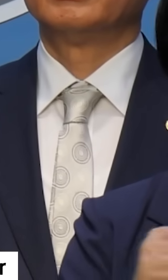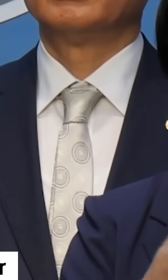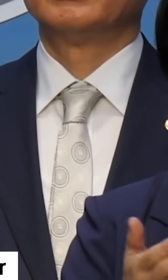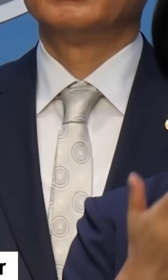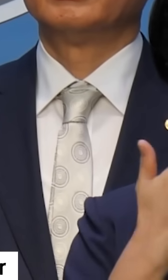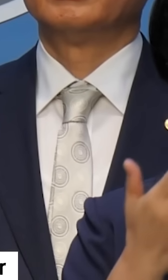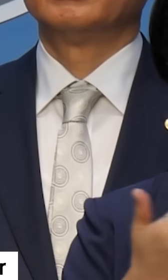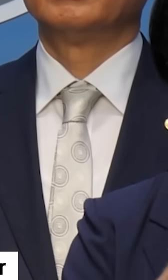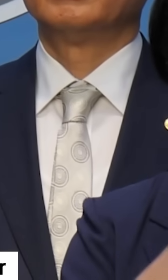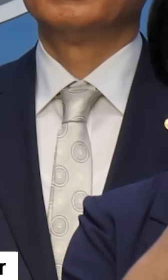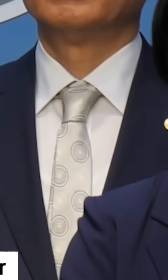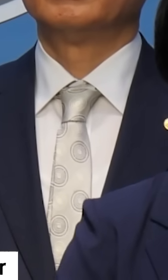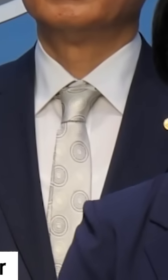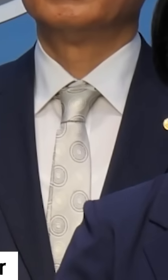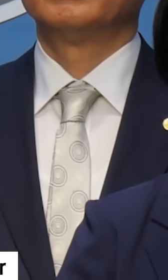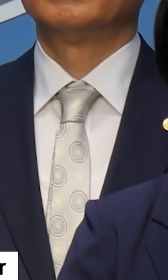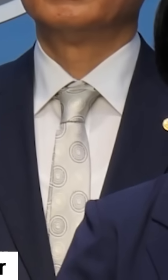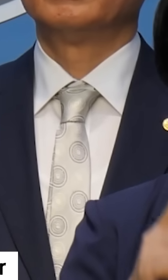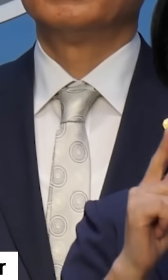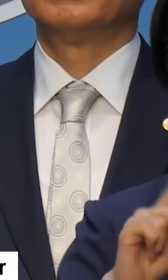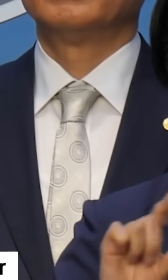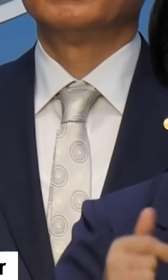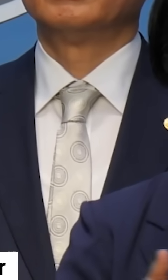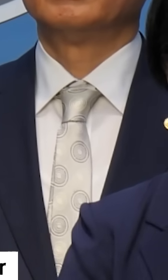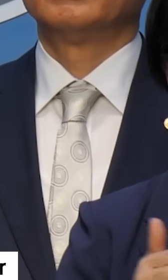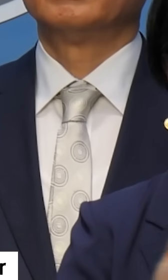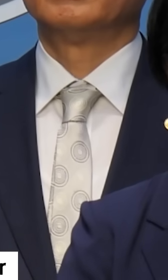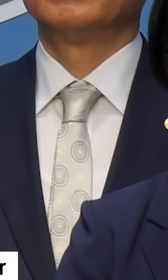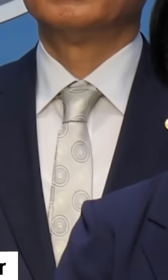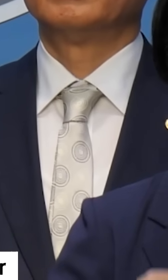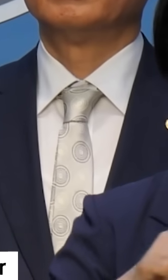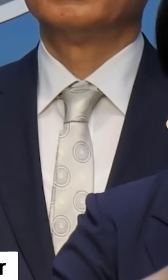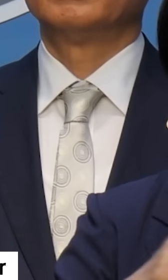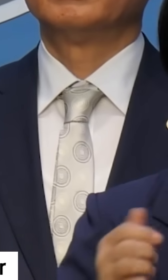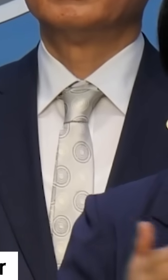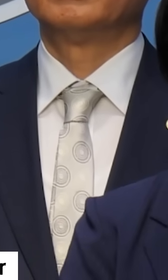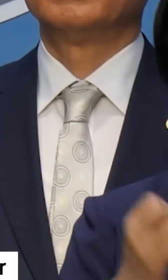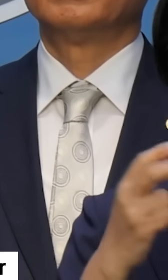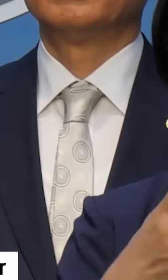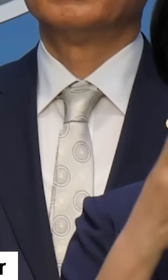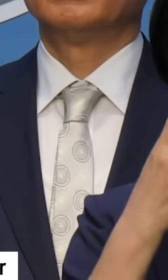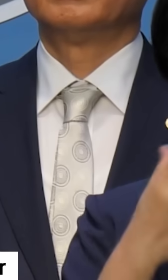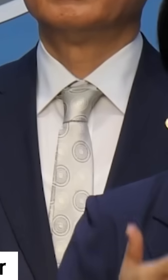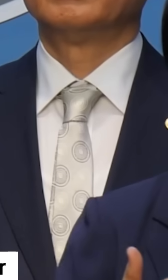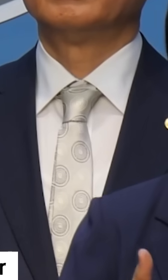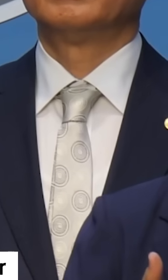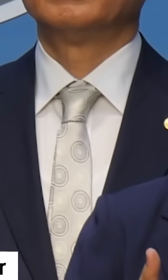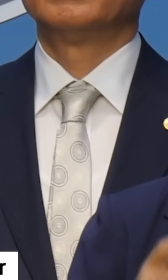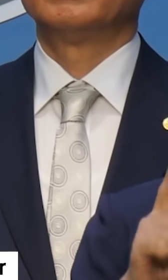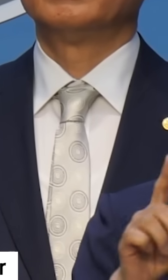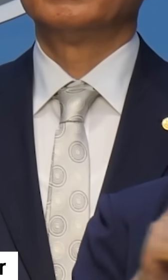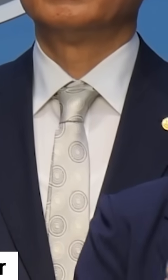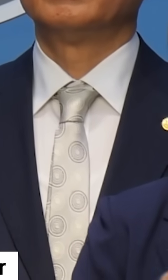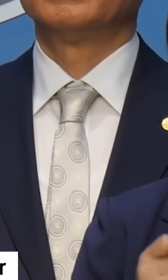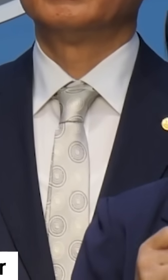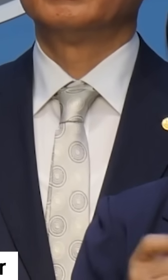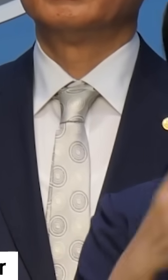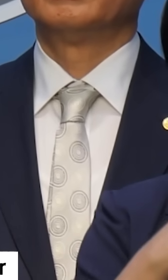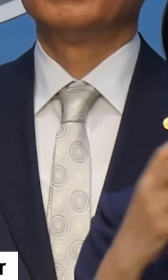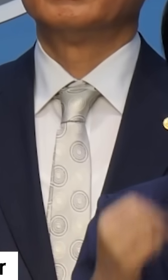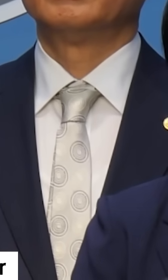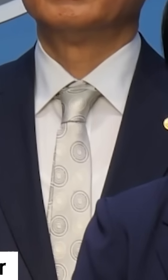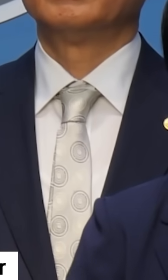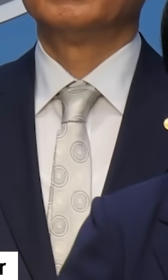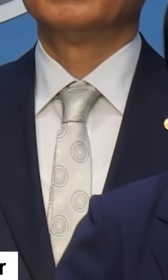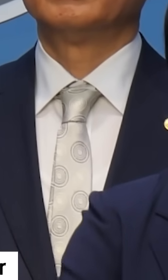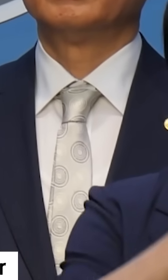연간 약 70kg으로 육류 70kg, 쌀 60kg보다도 월등하게 많으며